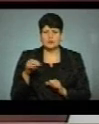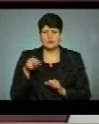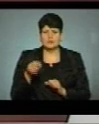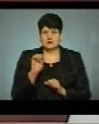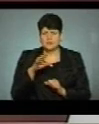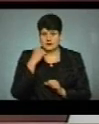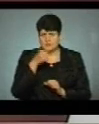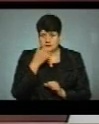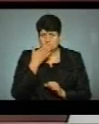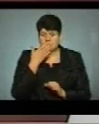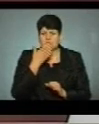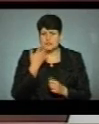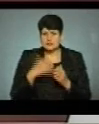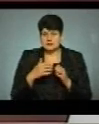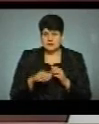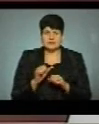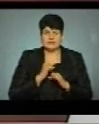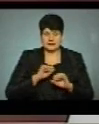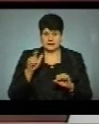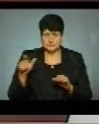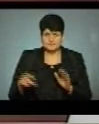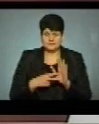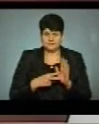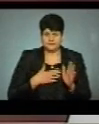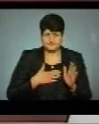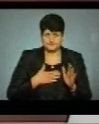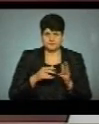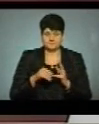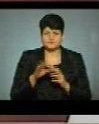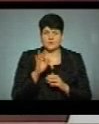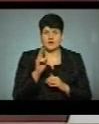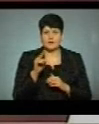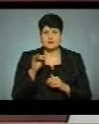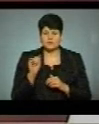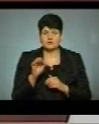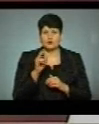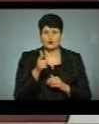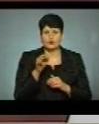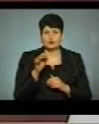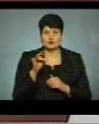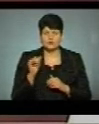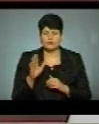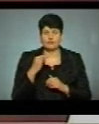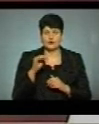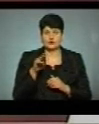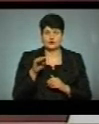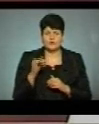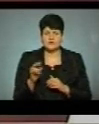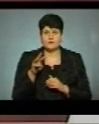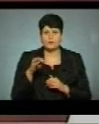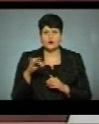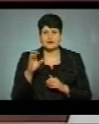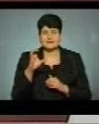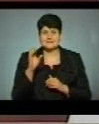року. Серед героїв Небесної Сотні – семеро наших земляків. Олександр Капінос, Остин Голоднюк, Назар Войтович, Василь Мойсей,